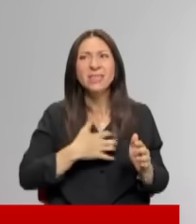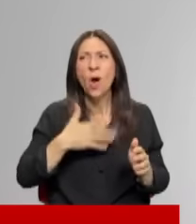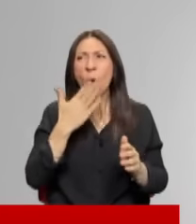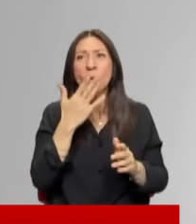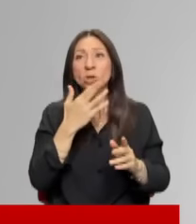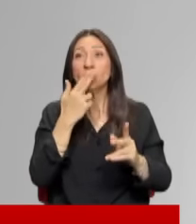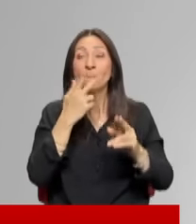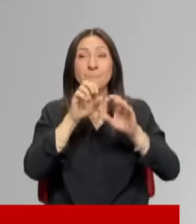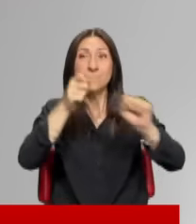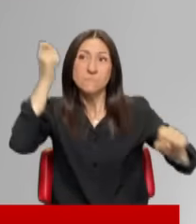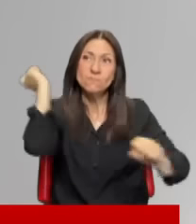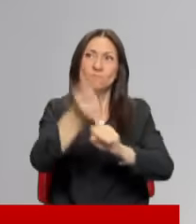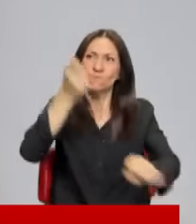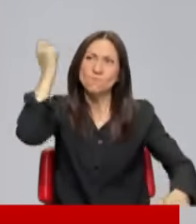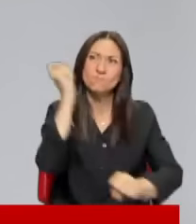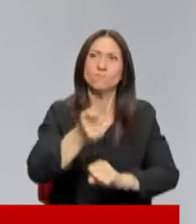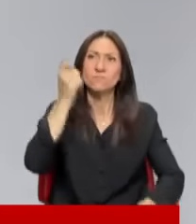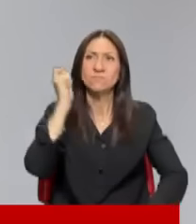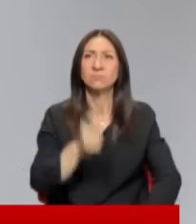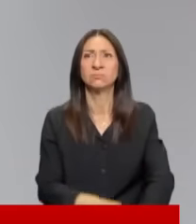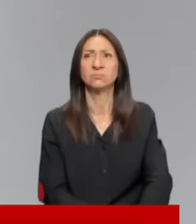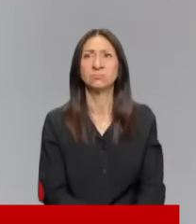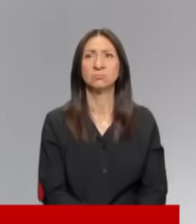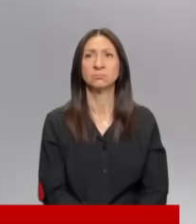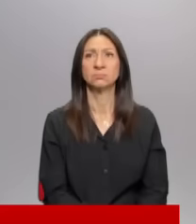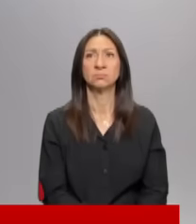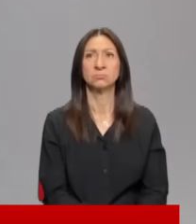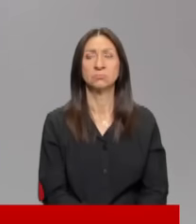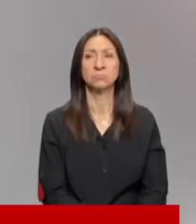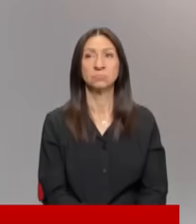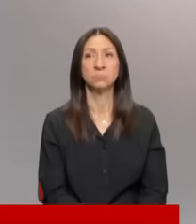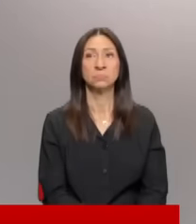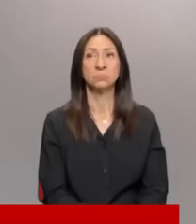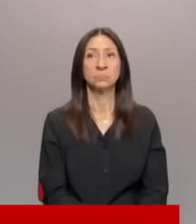pencere korkuluklarına vuruyordu. Çekiyorum. Bu şahıs şu anda